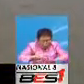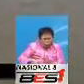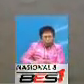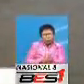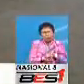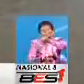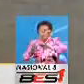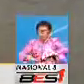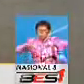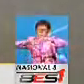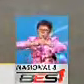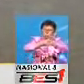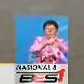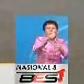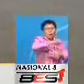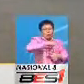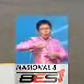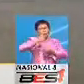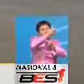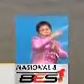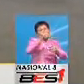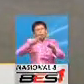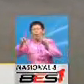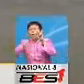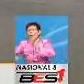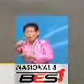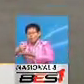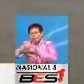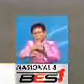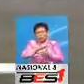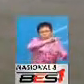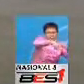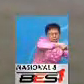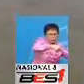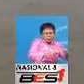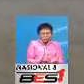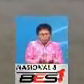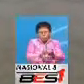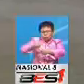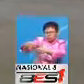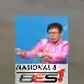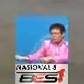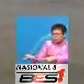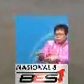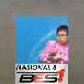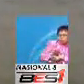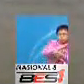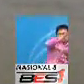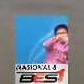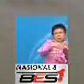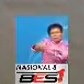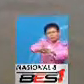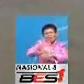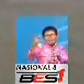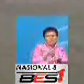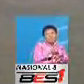air pasang anggota Bomba dengan bantuan orang ramai mengikat paus tersebut kepada bot nelayan dan ditarik ke tengah laut ia